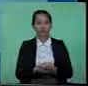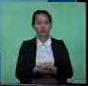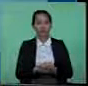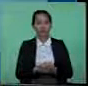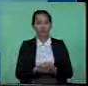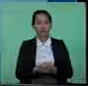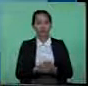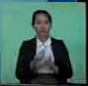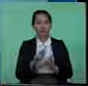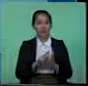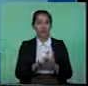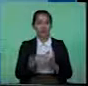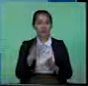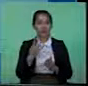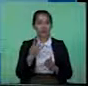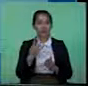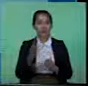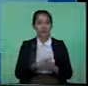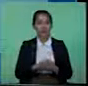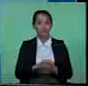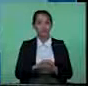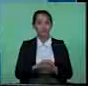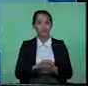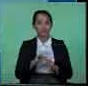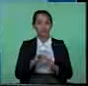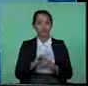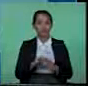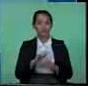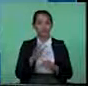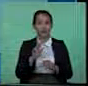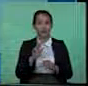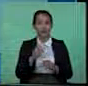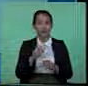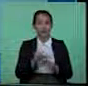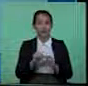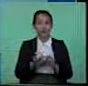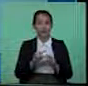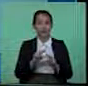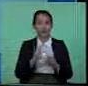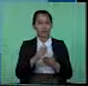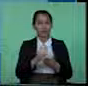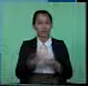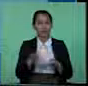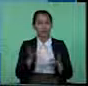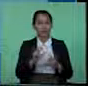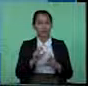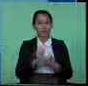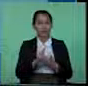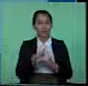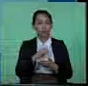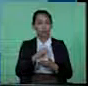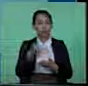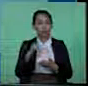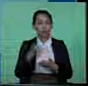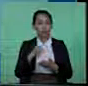ko'paytmasi esa 816 ga teng. Aziz o'quvchilar, qolgan topshiriqlarni